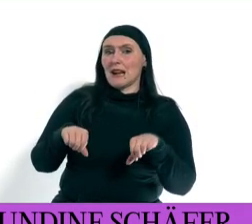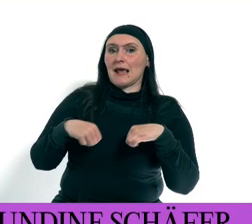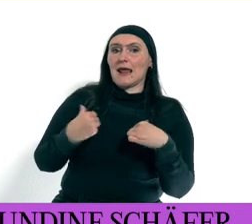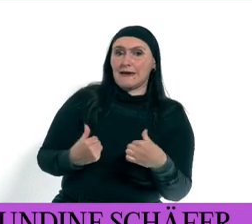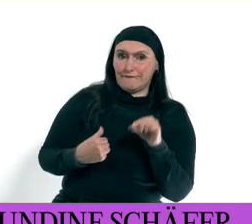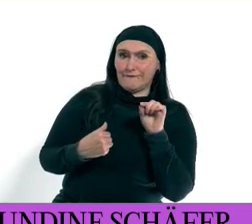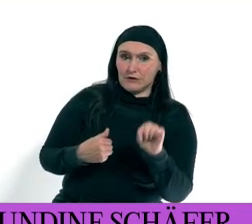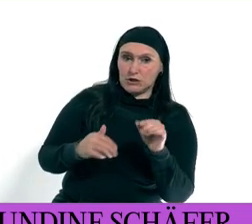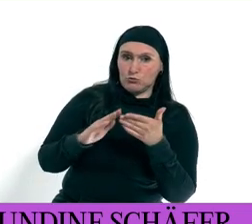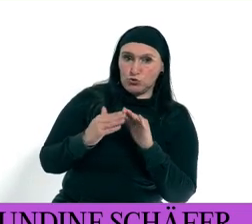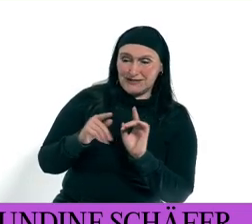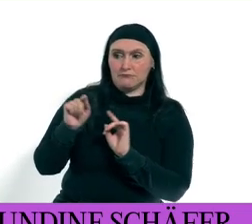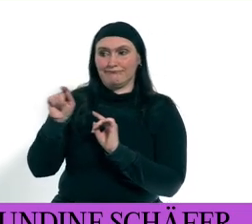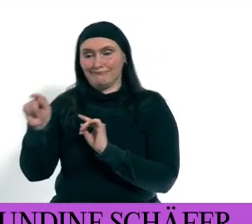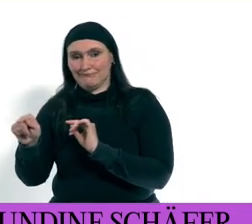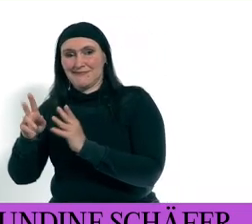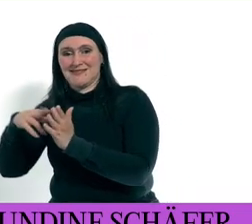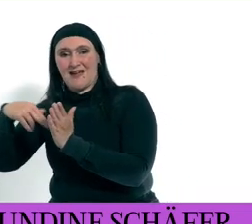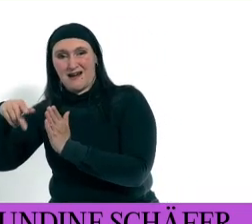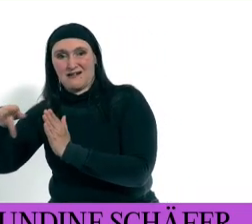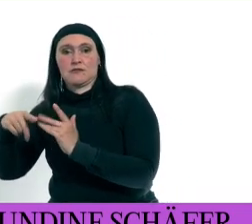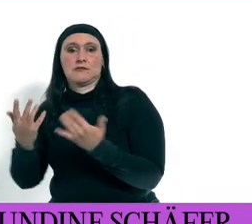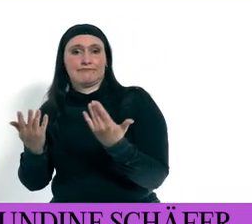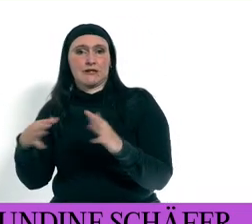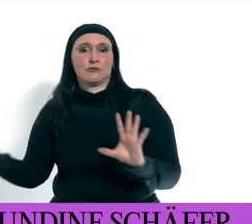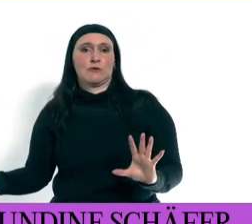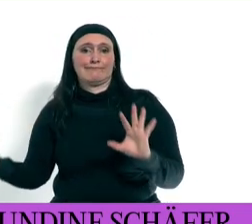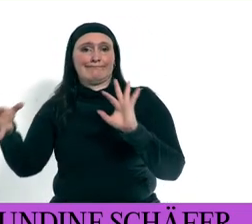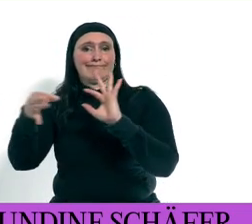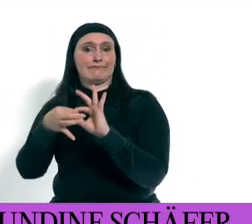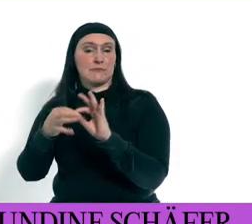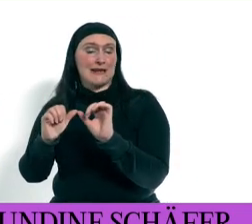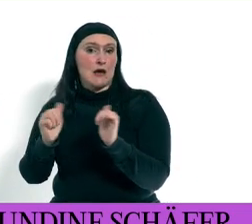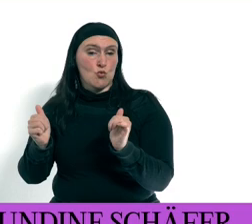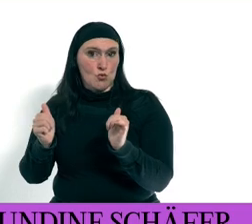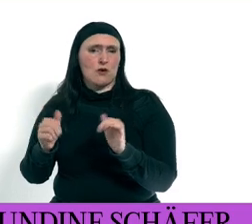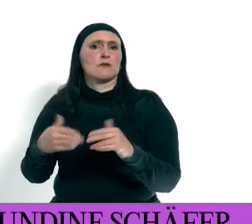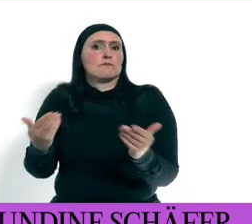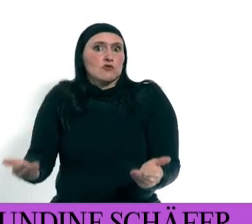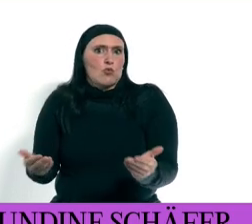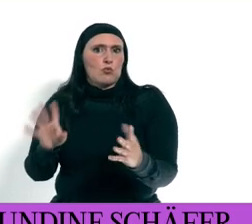unter der Überschrift Leben und Kunst, und wie geht das